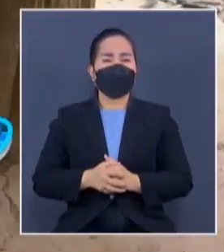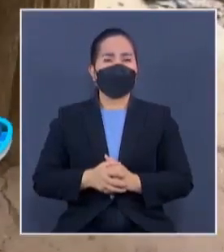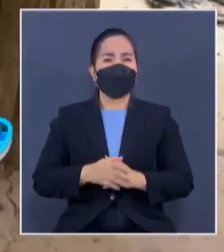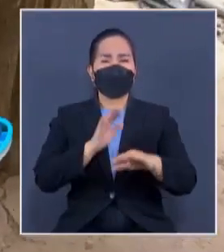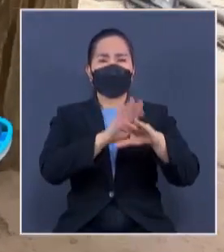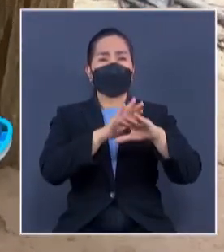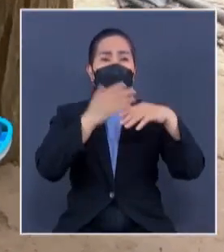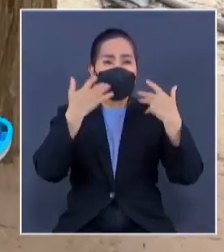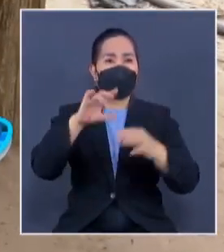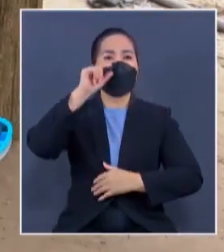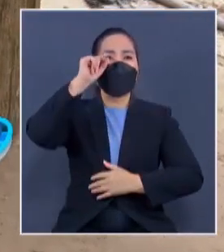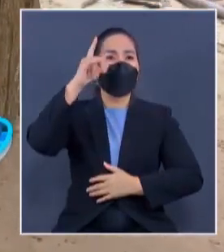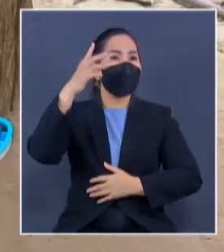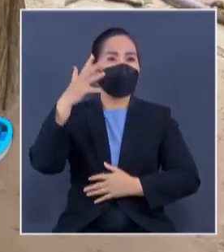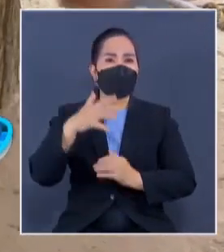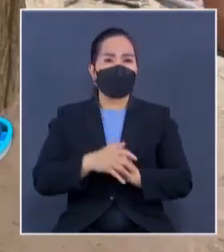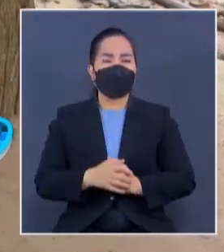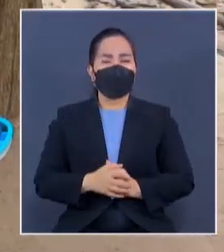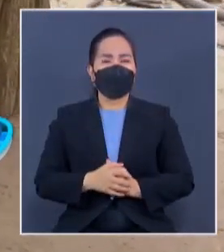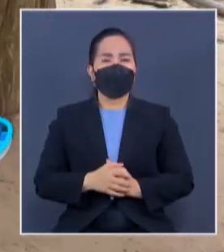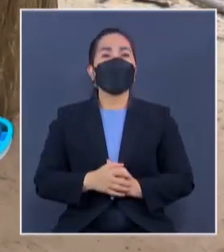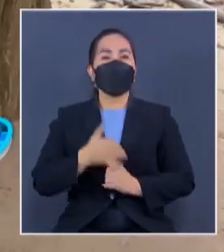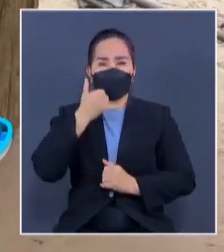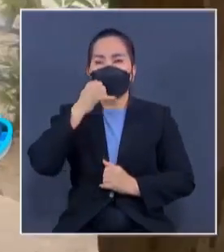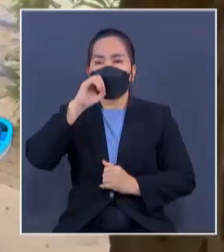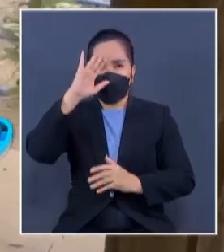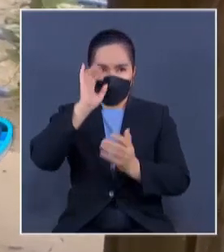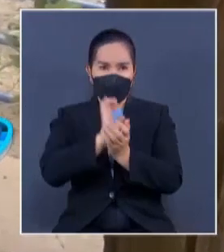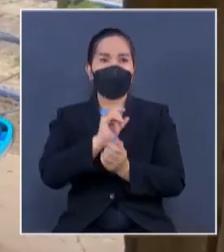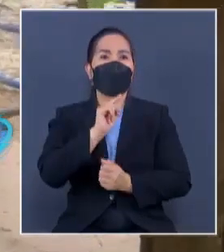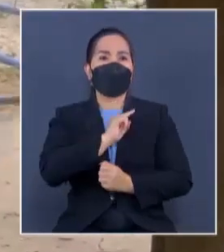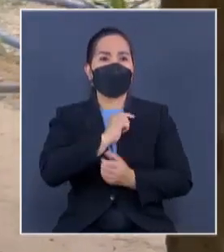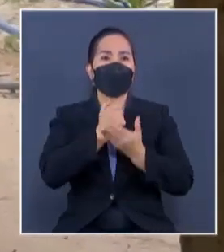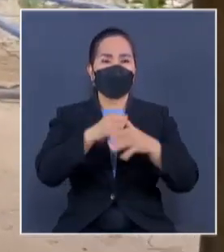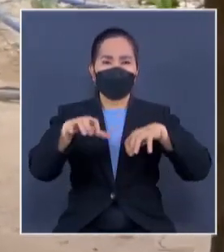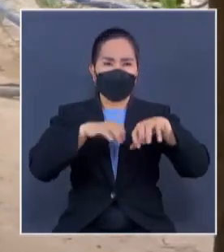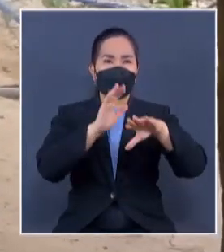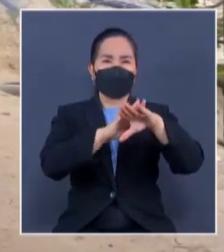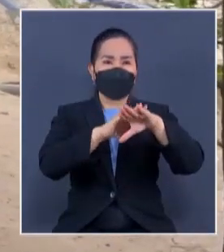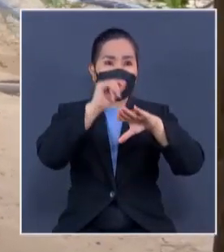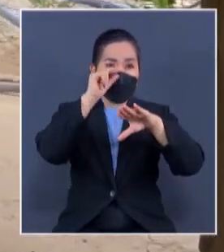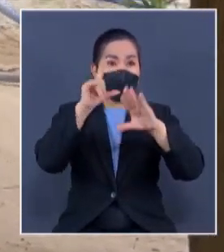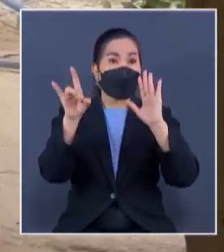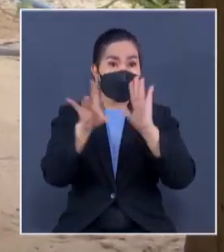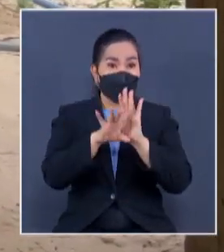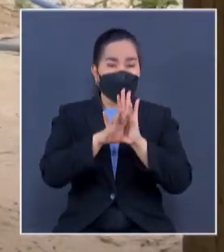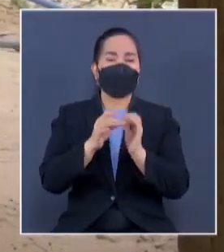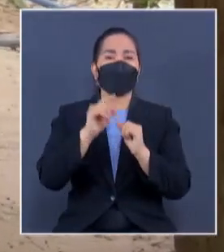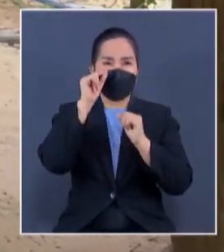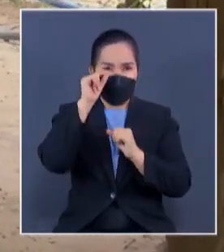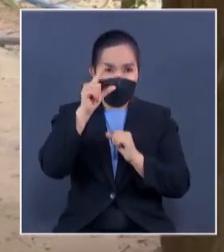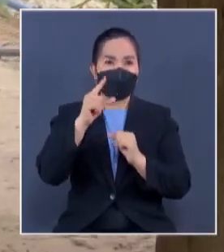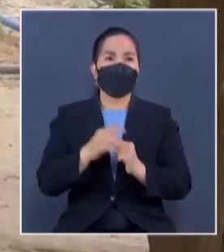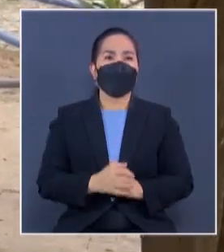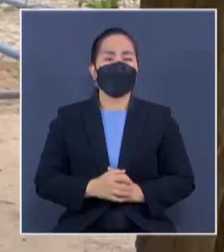ลุกเท่าไรก็ไม่ตื่นสักทีเอาอย่างนี้แล้วกันโทรแจ้งเจ้าที่ตำรวจดีกว่าให้ตำรวจมาช่วยปลุกสุดท้ายตื่นขึ้นม